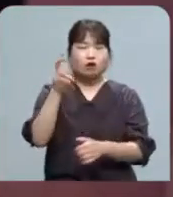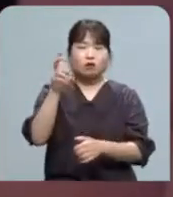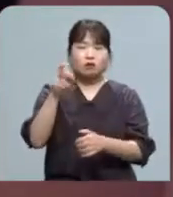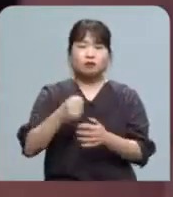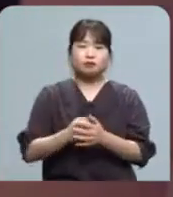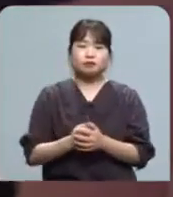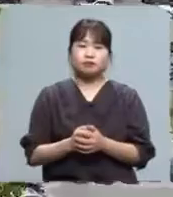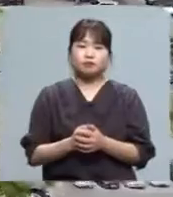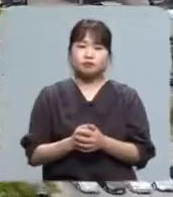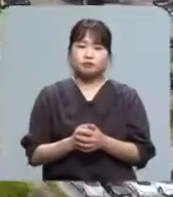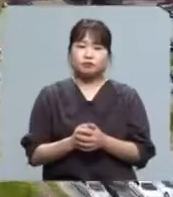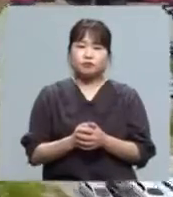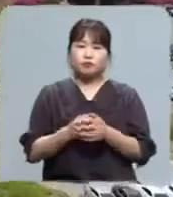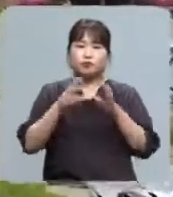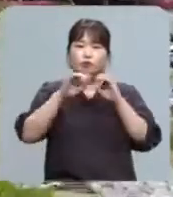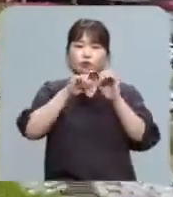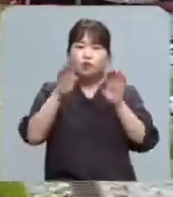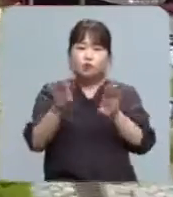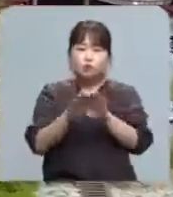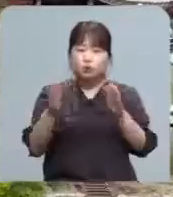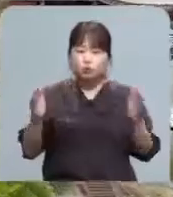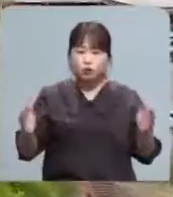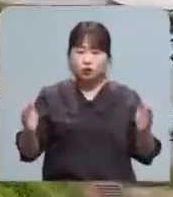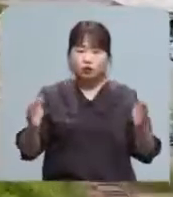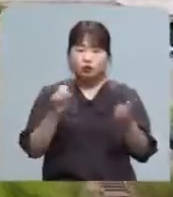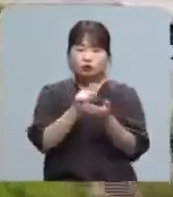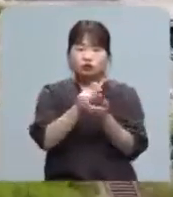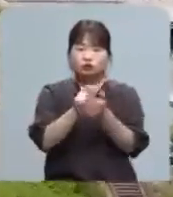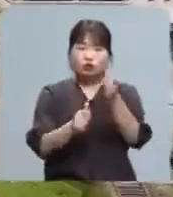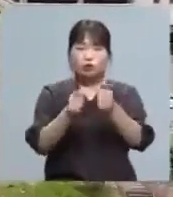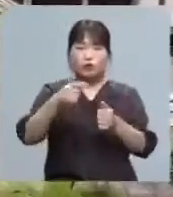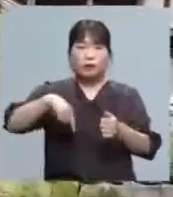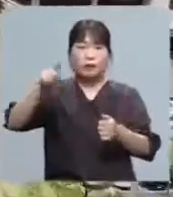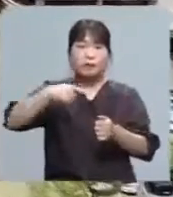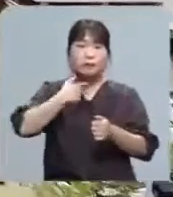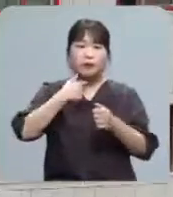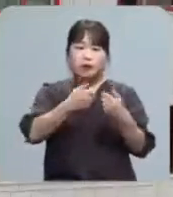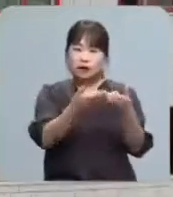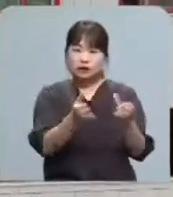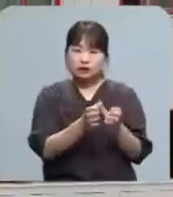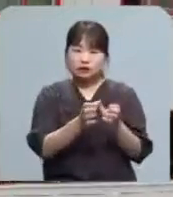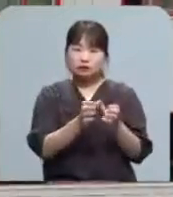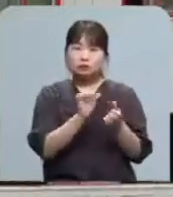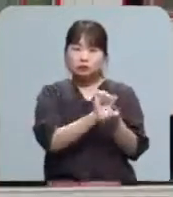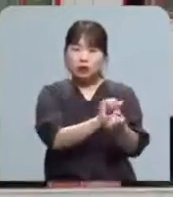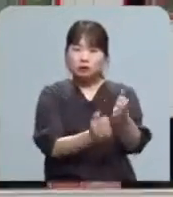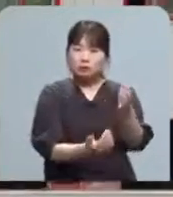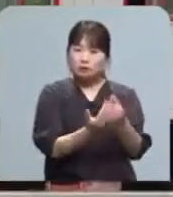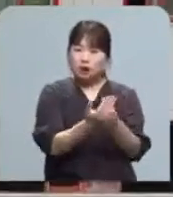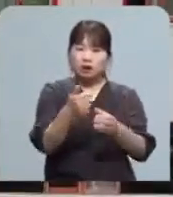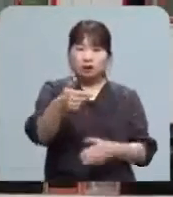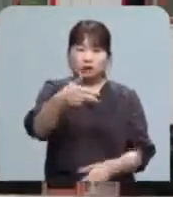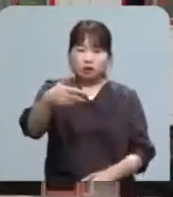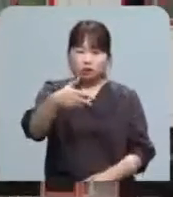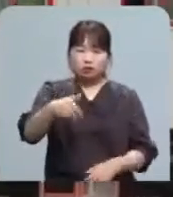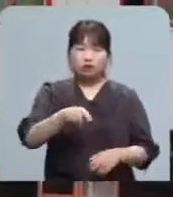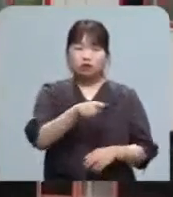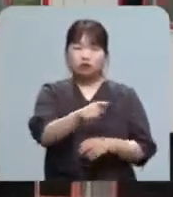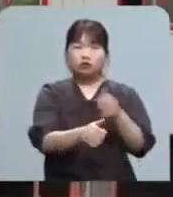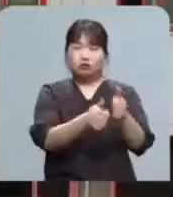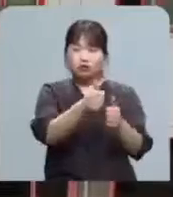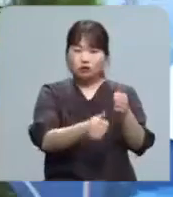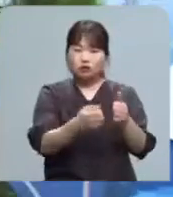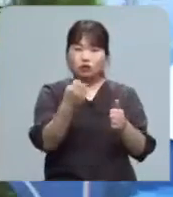상황입니다 주말 사이 유소년 축구 대회에 참가 팀에서 집단 감염이 발생한 제천 씨는 해당 대회는